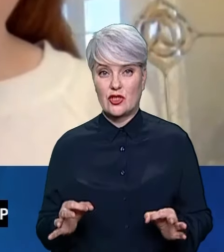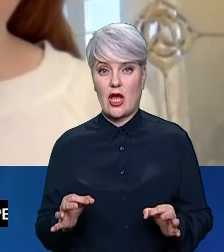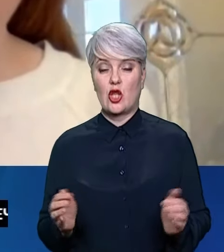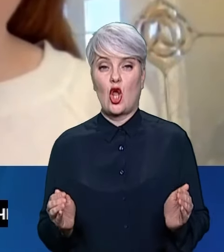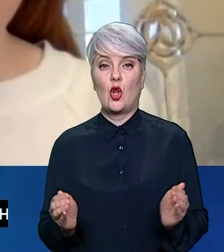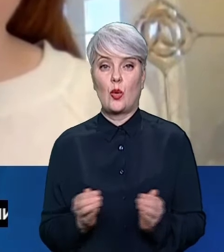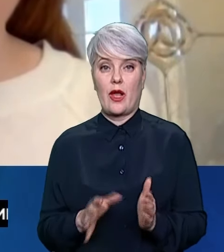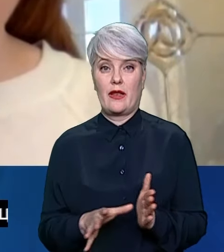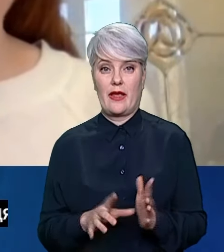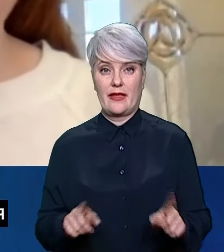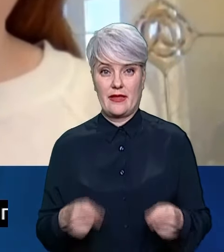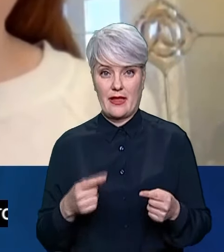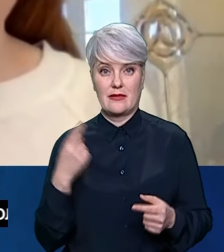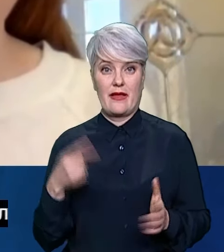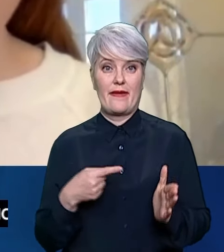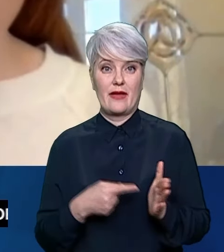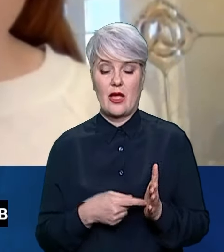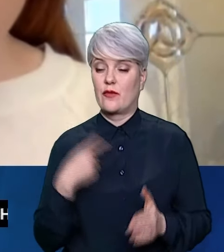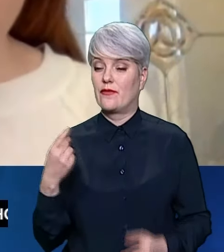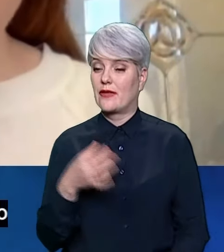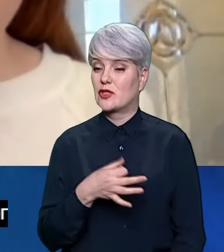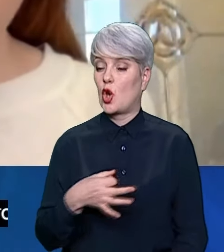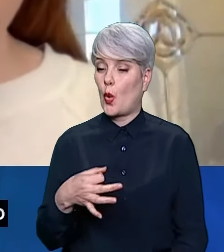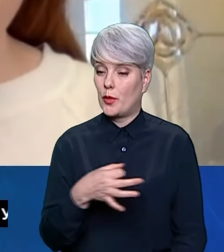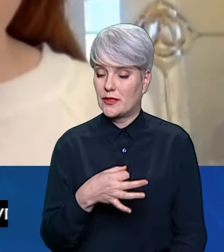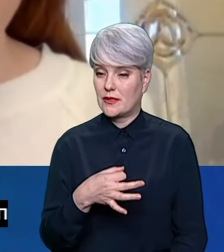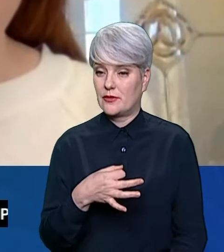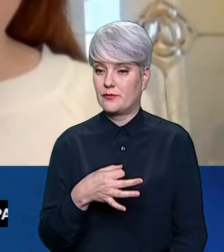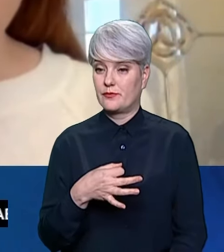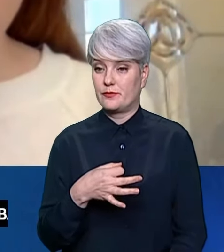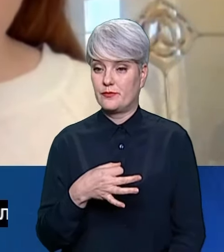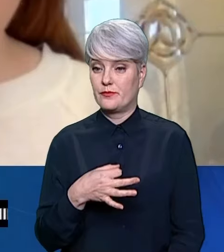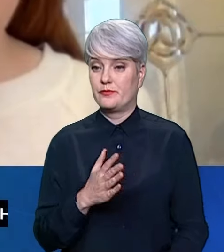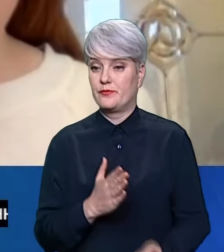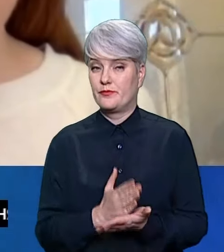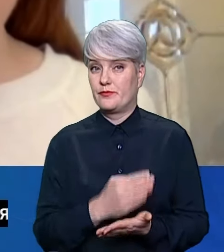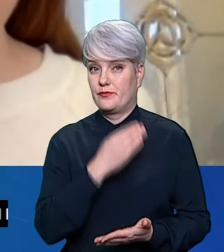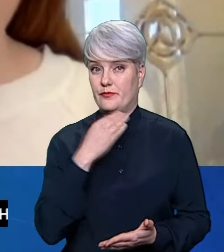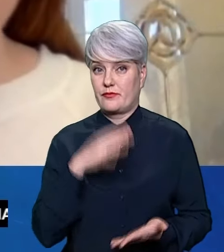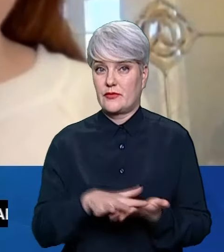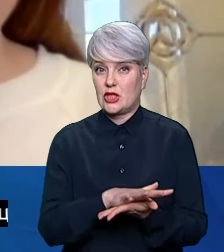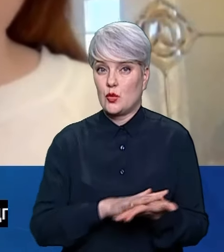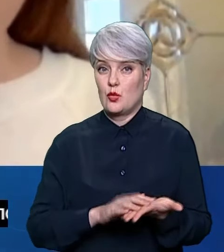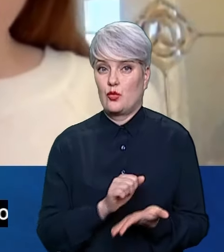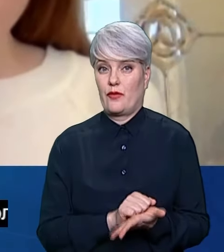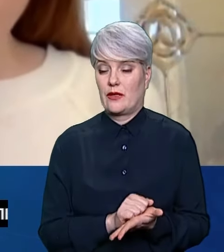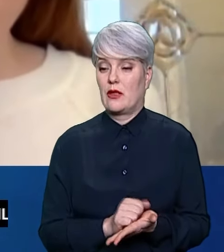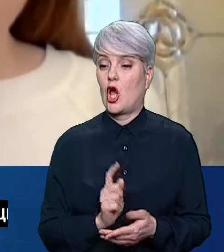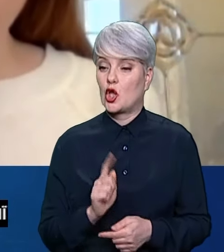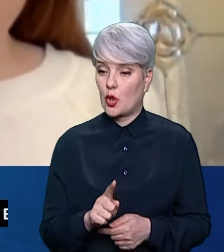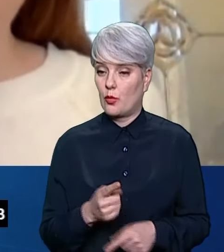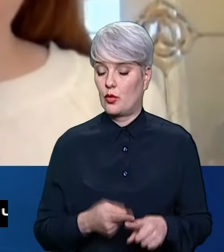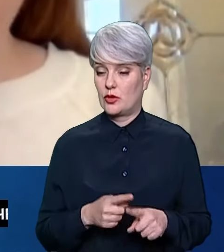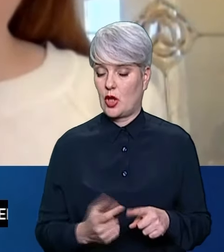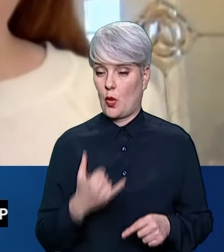генерація в Харківській області зазначається зазнала значних руйнувань, тому це в